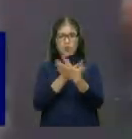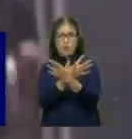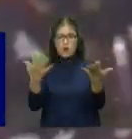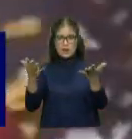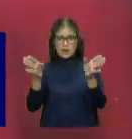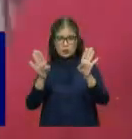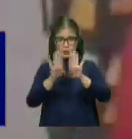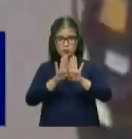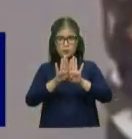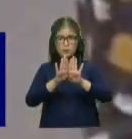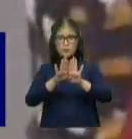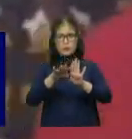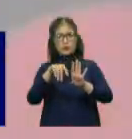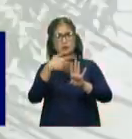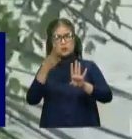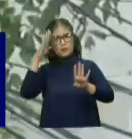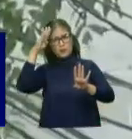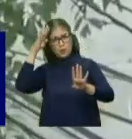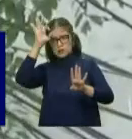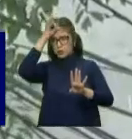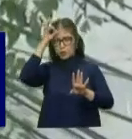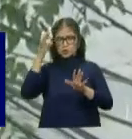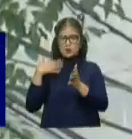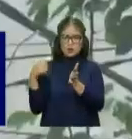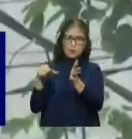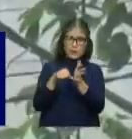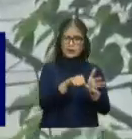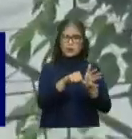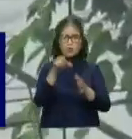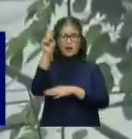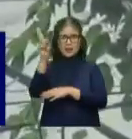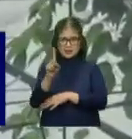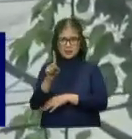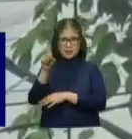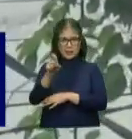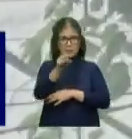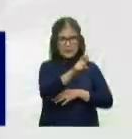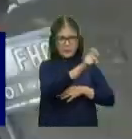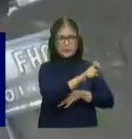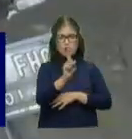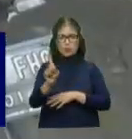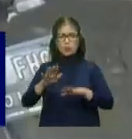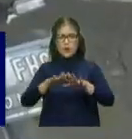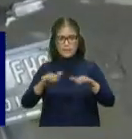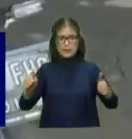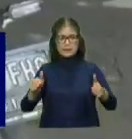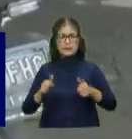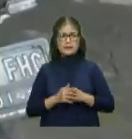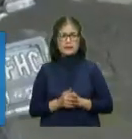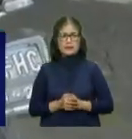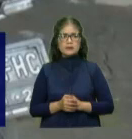yang datang langsung berupaya memadamkan api, serta memutus aliran listrik agar tidak membahayakan warga. Saya lihat itu langsung ada api